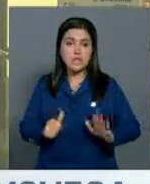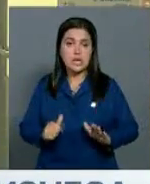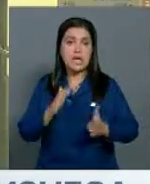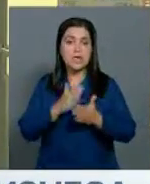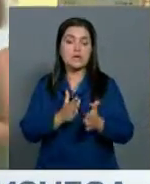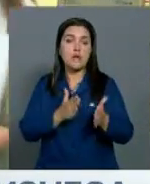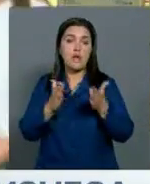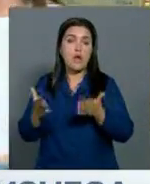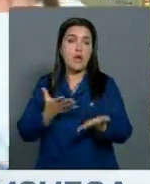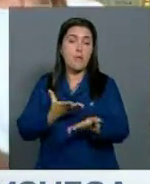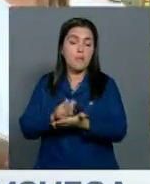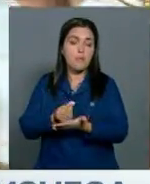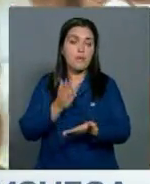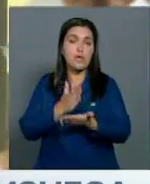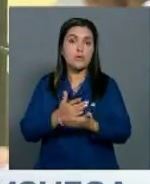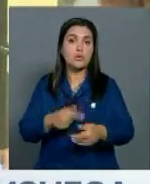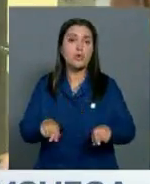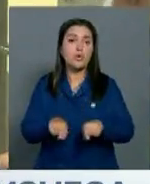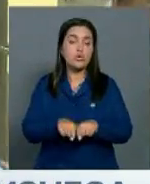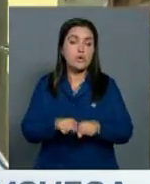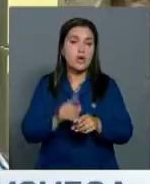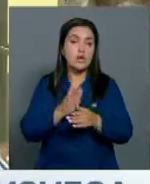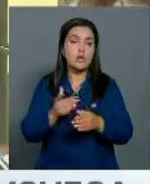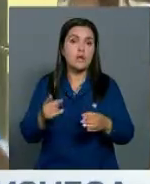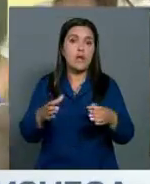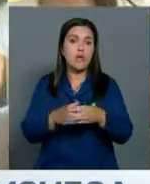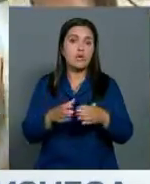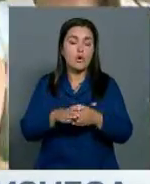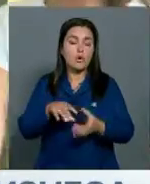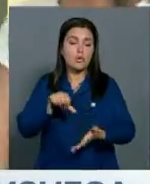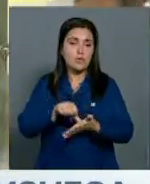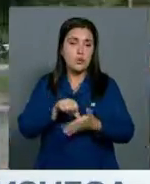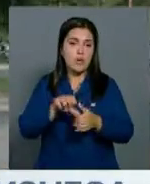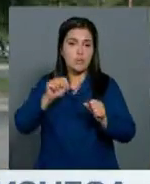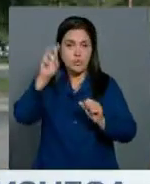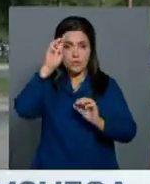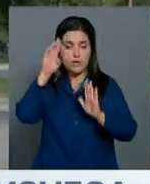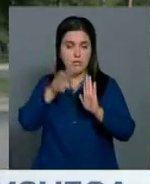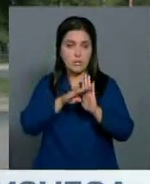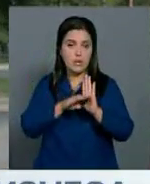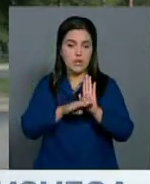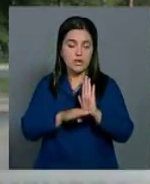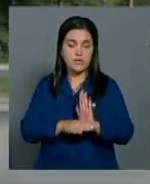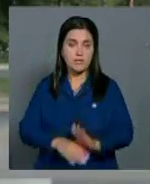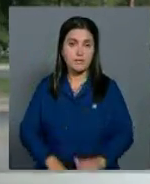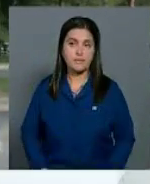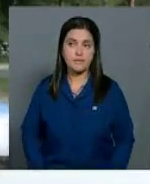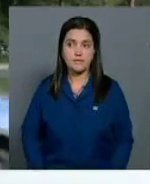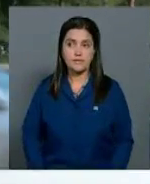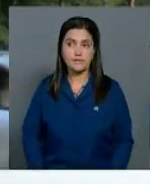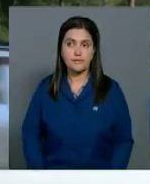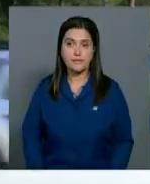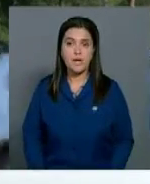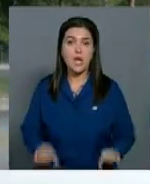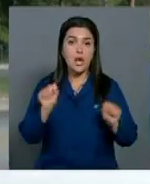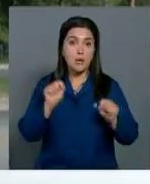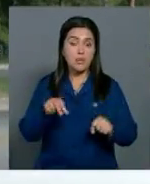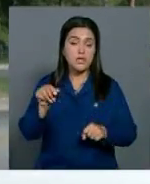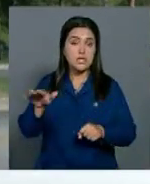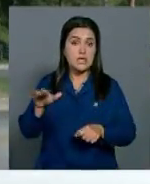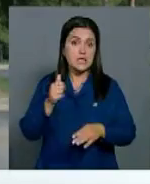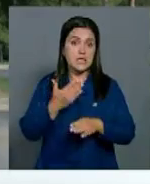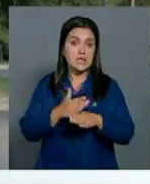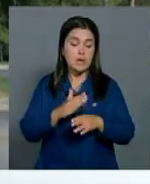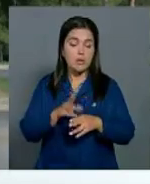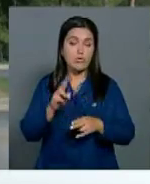основного долга. Не менее важным также являются категории участников госпрограммы. Могут брать кредит безработные,